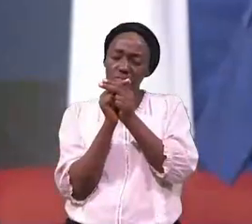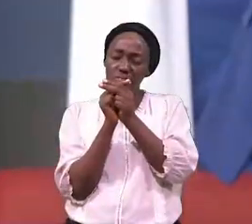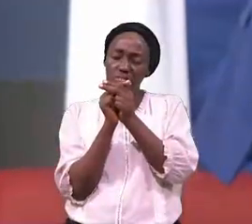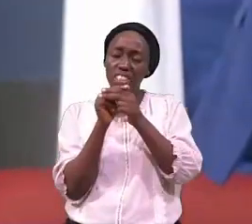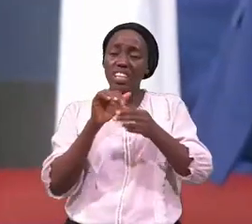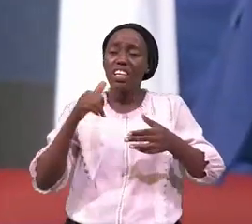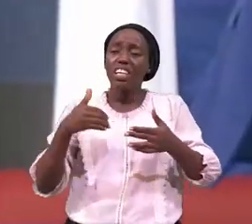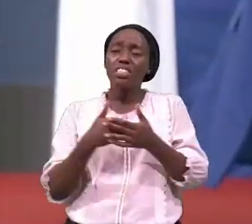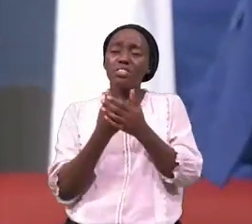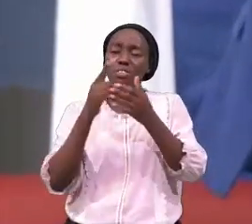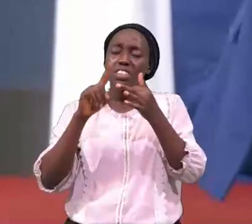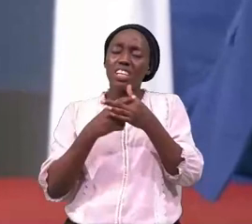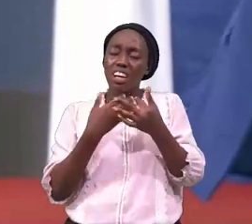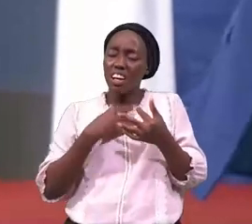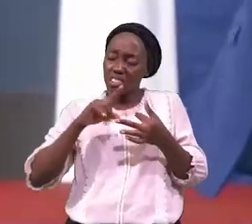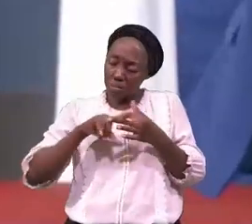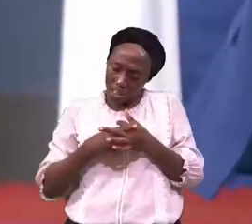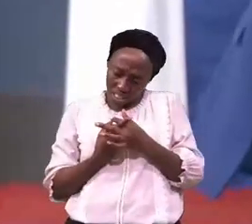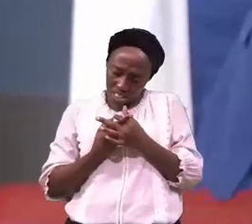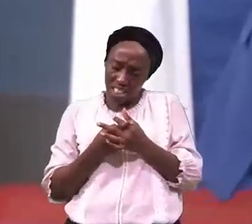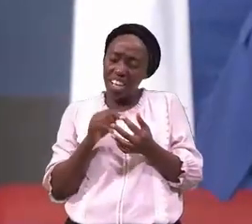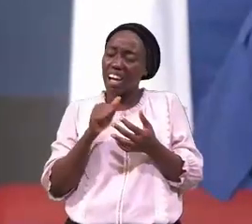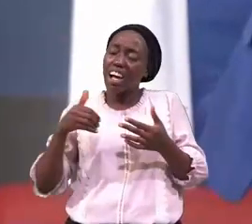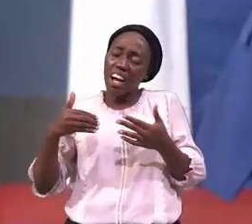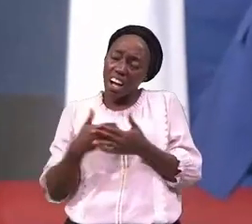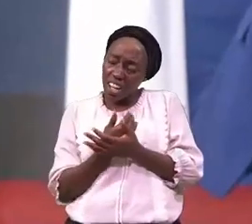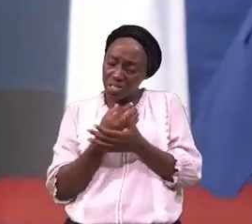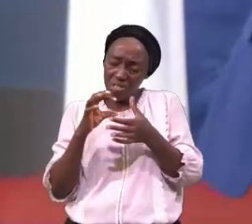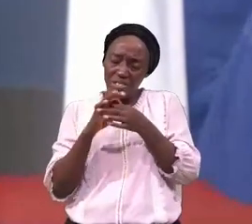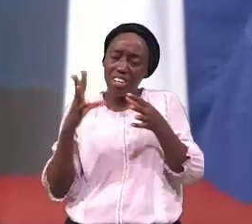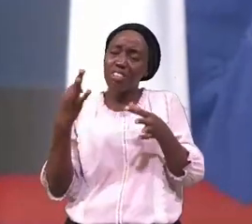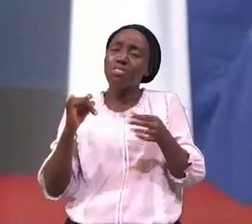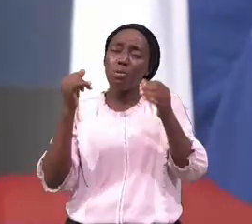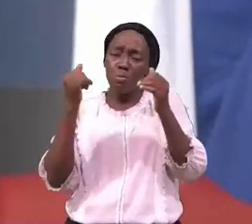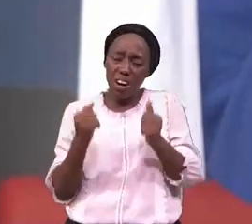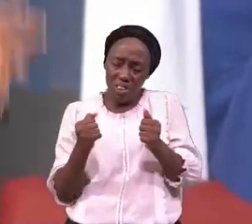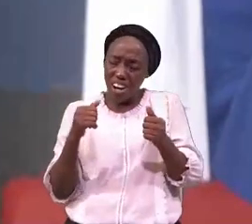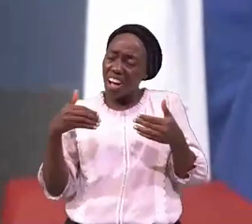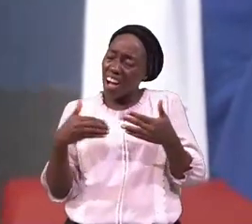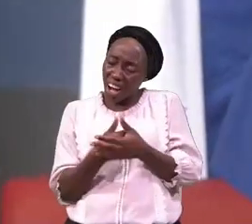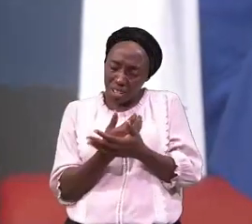Un nouveau jour a commencé. Une nouvelle libération de ta puissance.